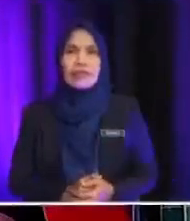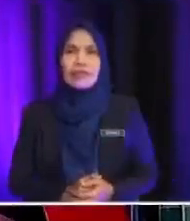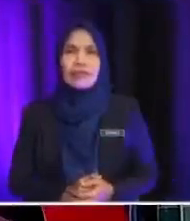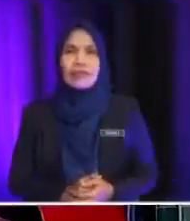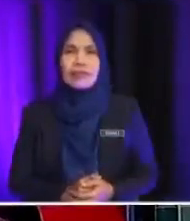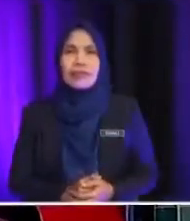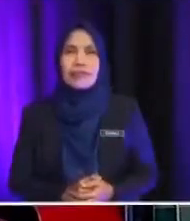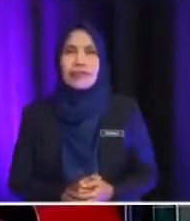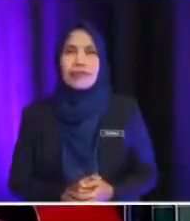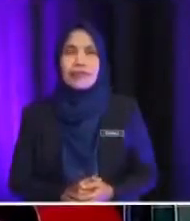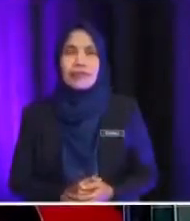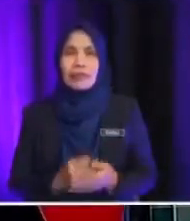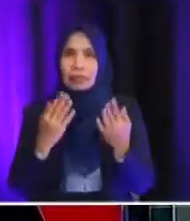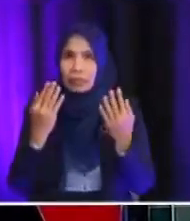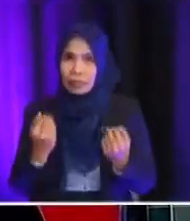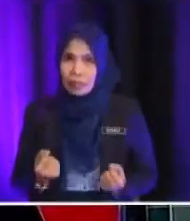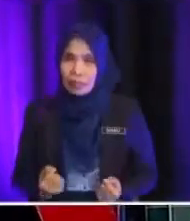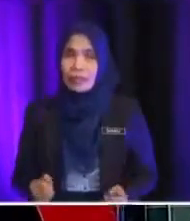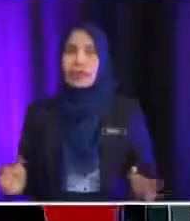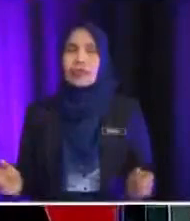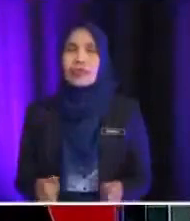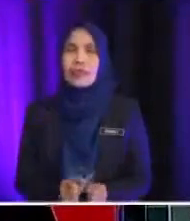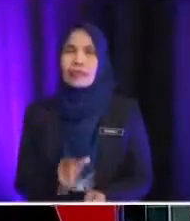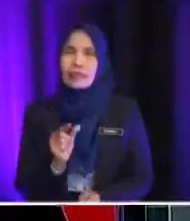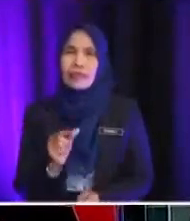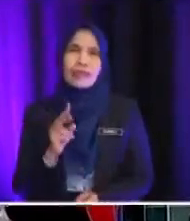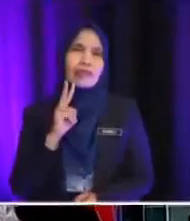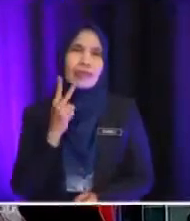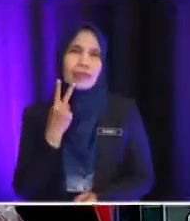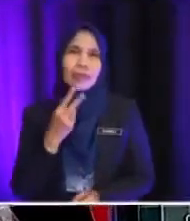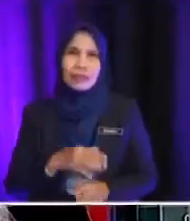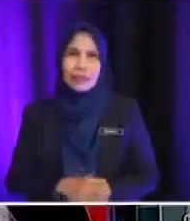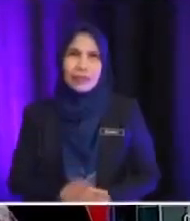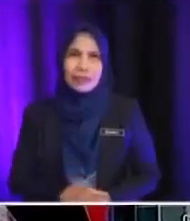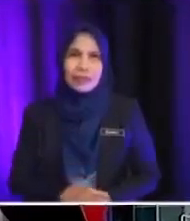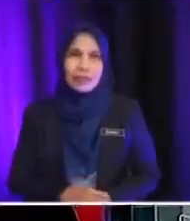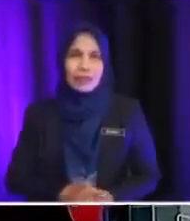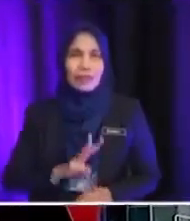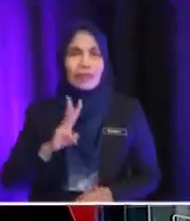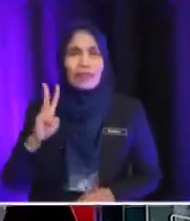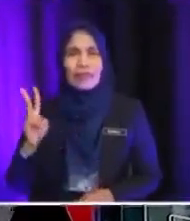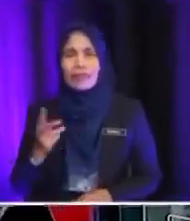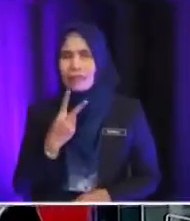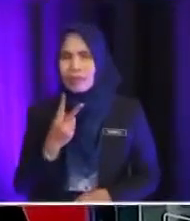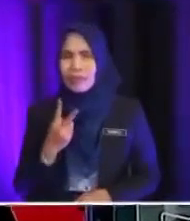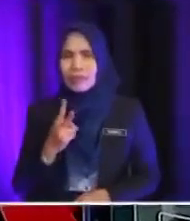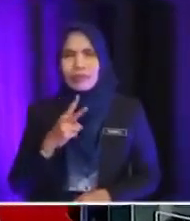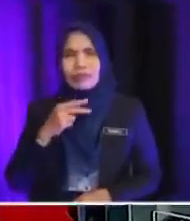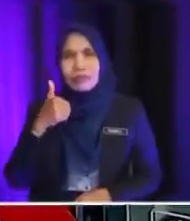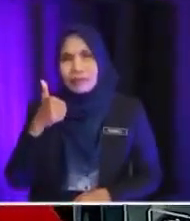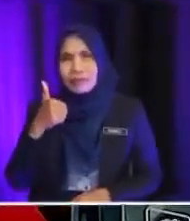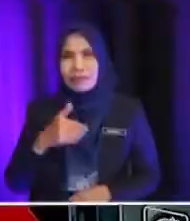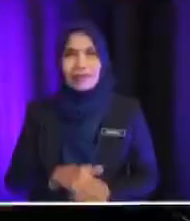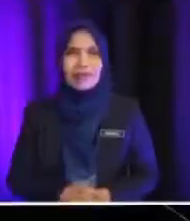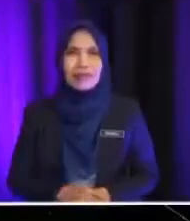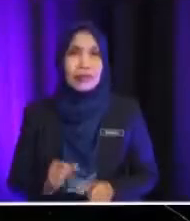dah hiaskan sedikit dengan sayur-sayuran. Wow, cikgu nampak lazat eh? Okey. Boleh nanti